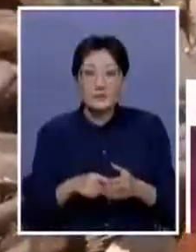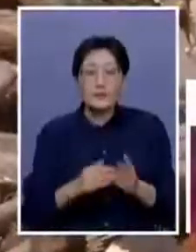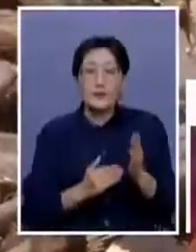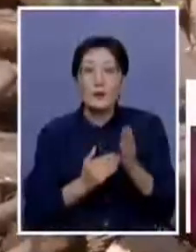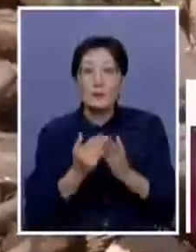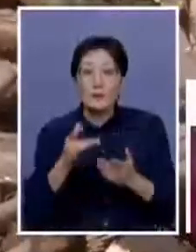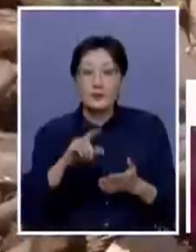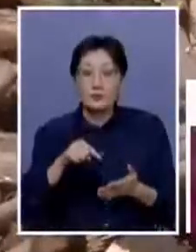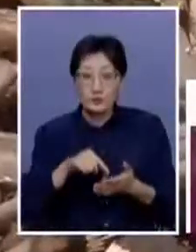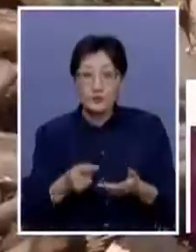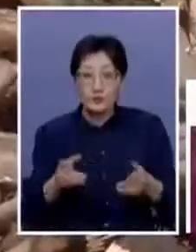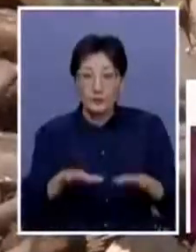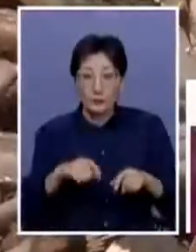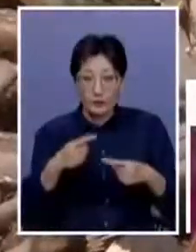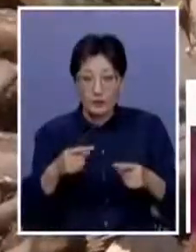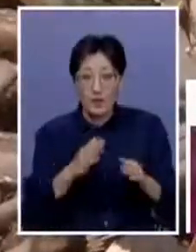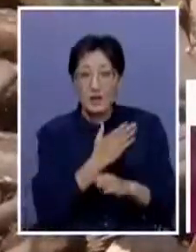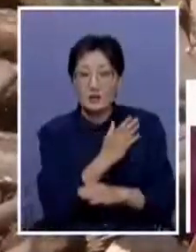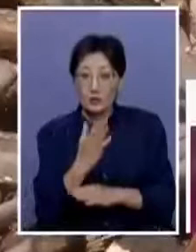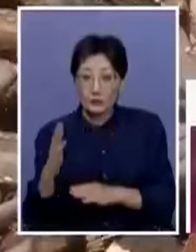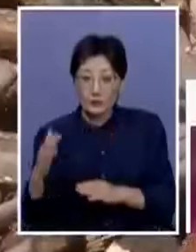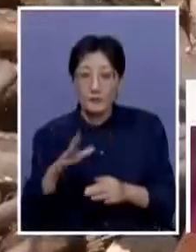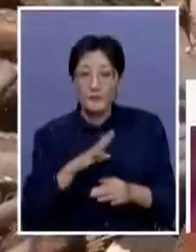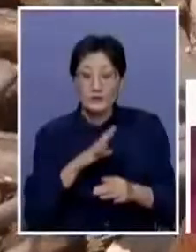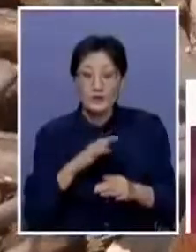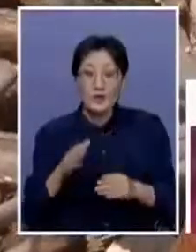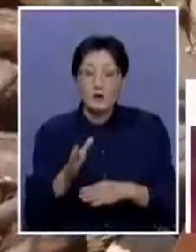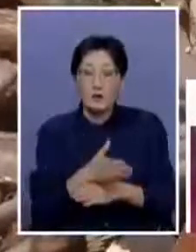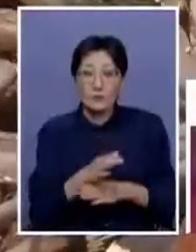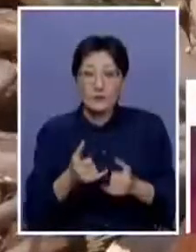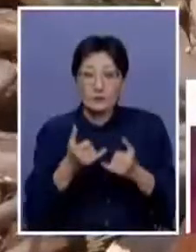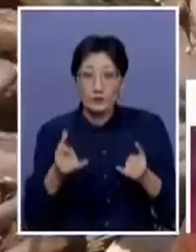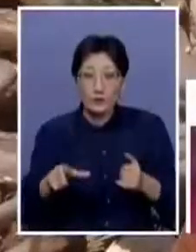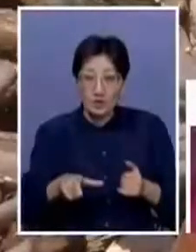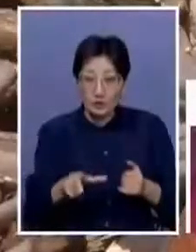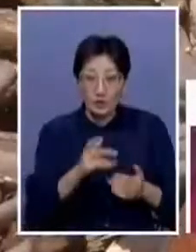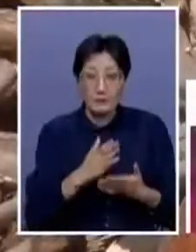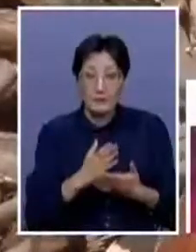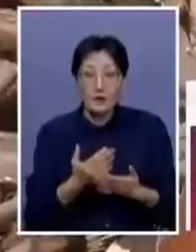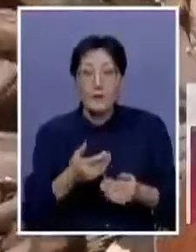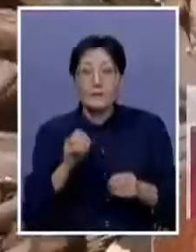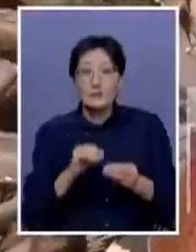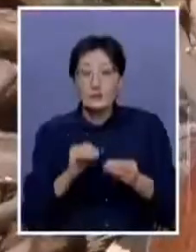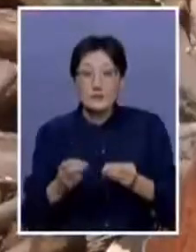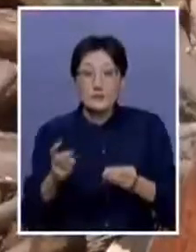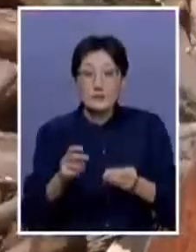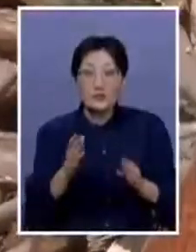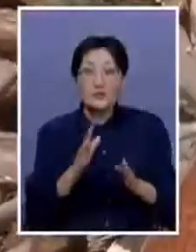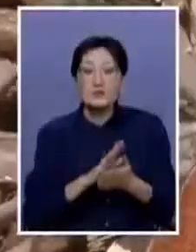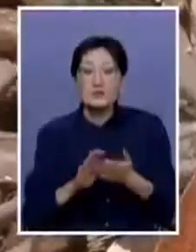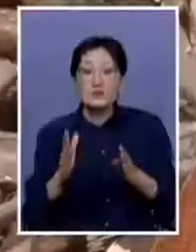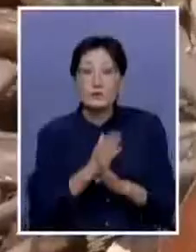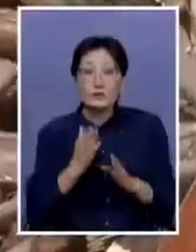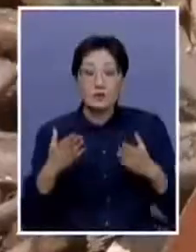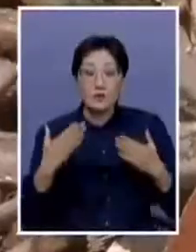нүктесі деп те айтуға болады. Мұнда жайқалған жасыл желек болатын. Серуендеуге арналған жолдар да бар еді. Біз жиі осында келіп, таза ауамен тыныстап,